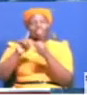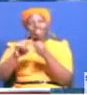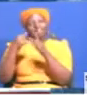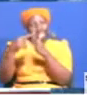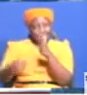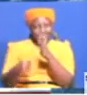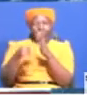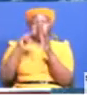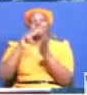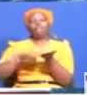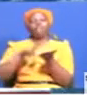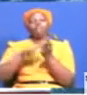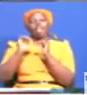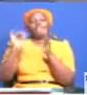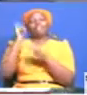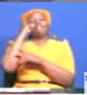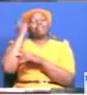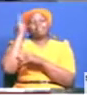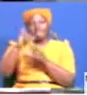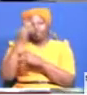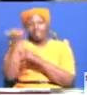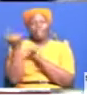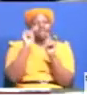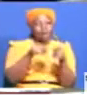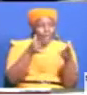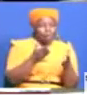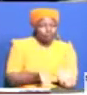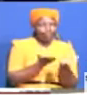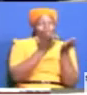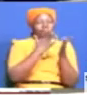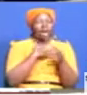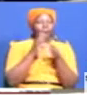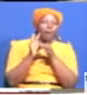I think this is why we are here, to enhance our cooperation